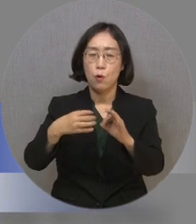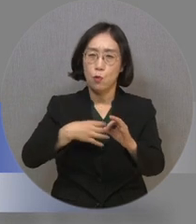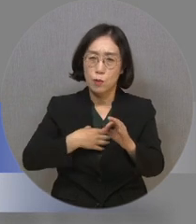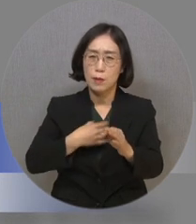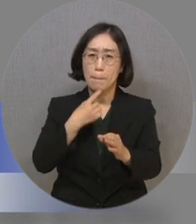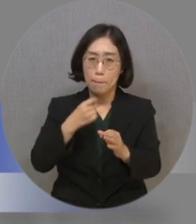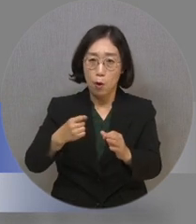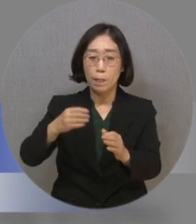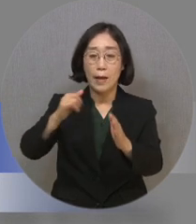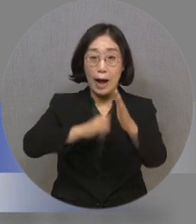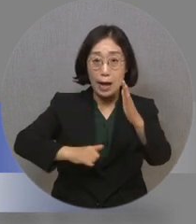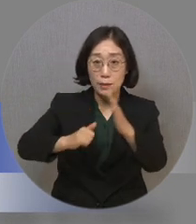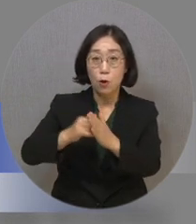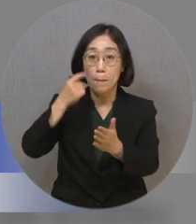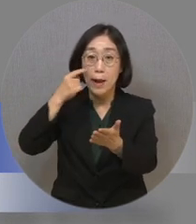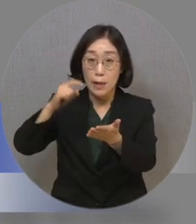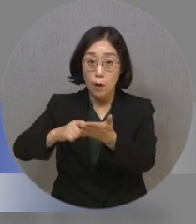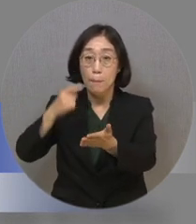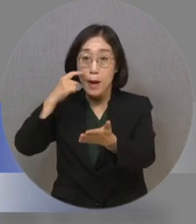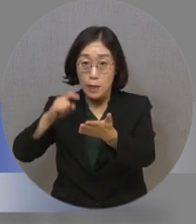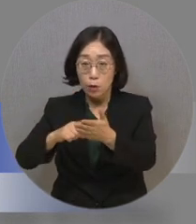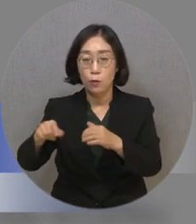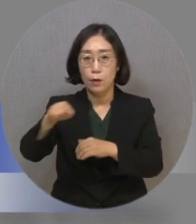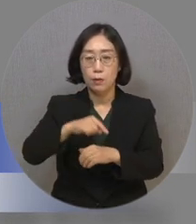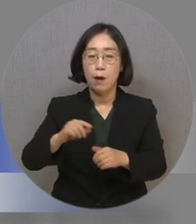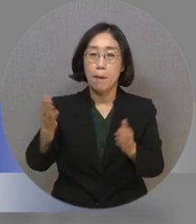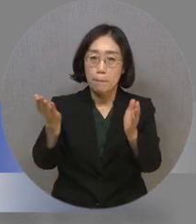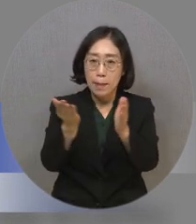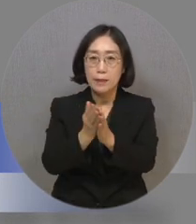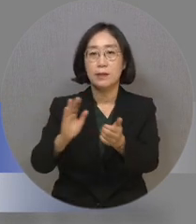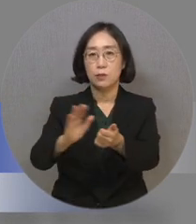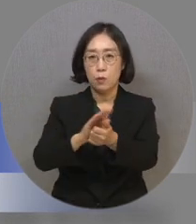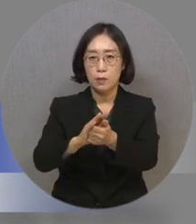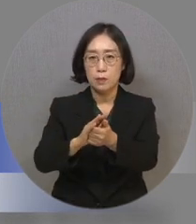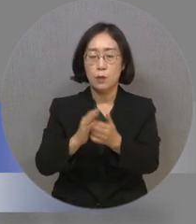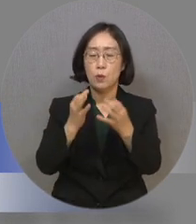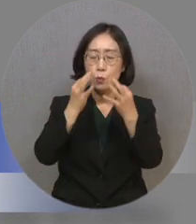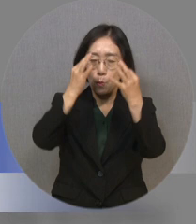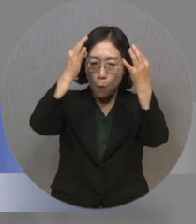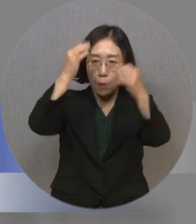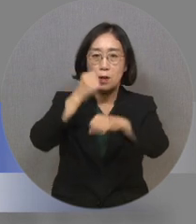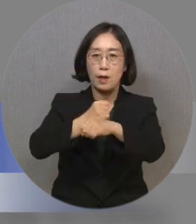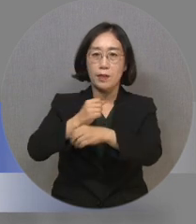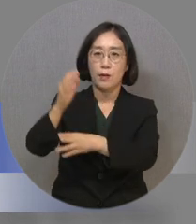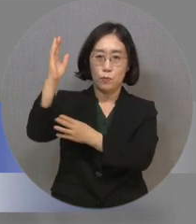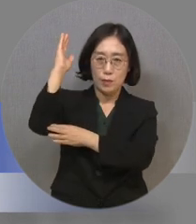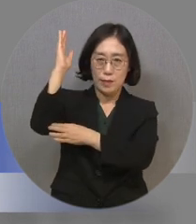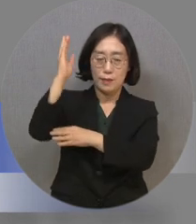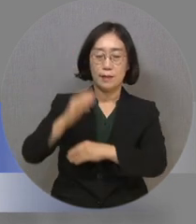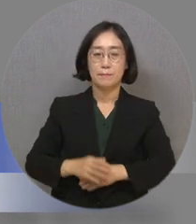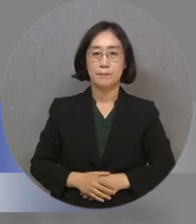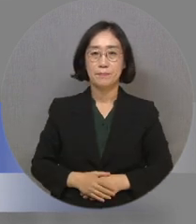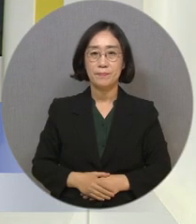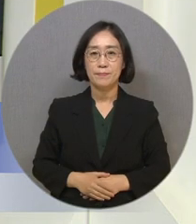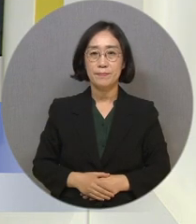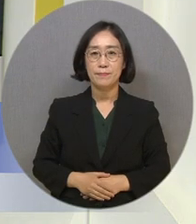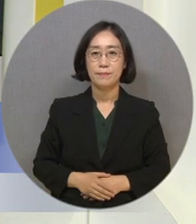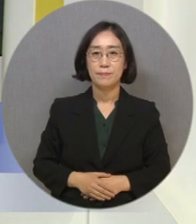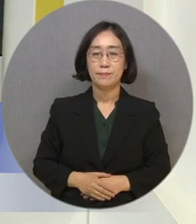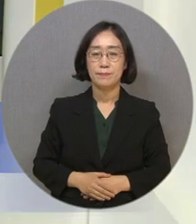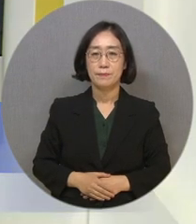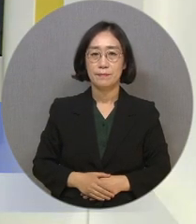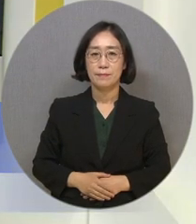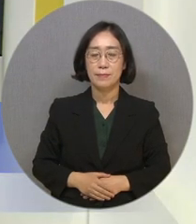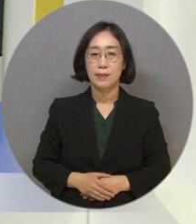찾고 도민 복지 욕구에 맞는 서비스를 제공하도록 최선을 다하겠다고 말했습니다